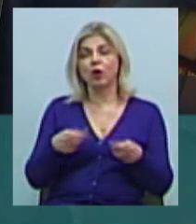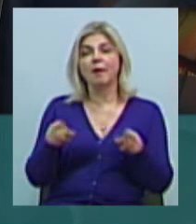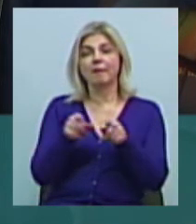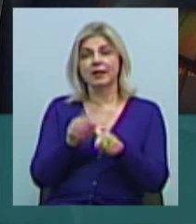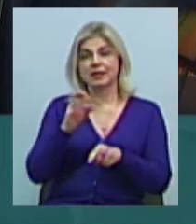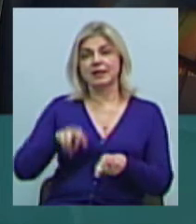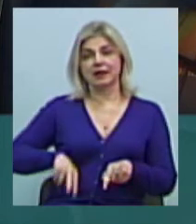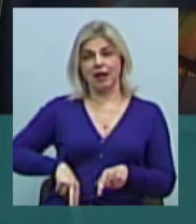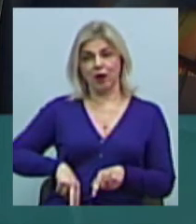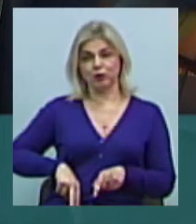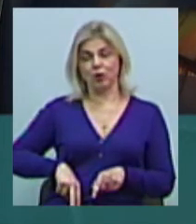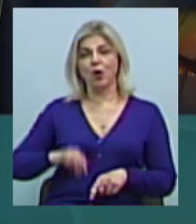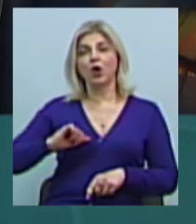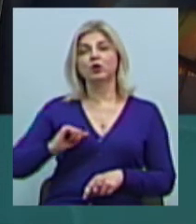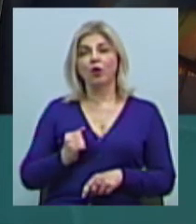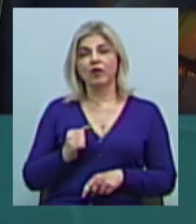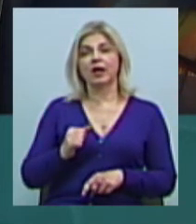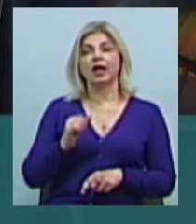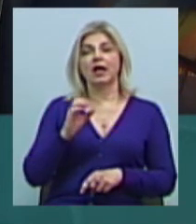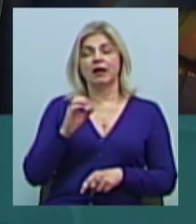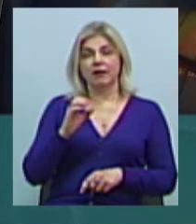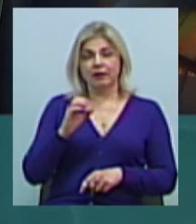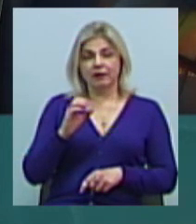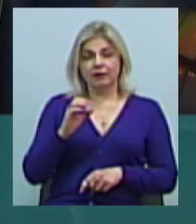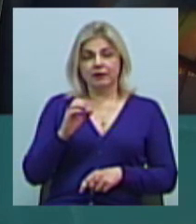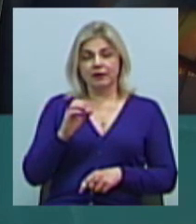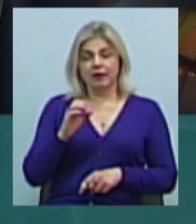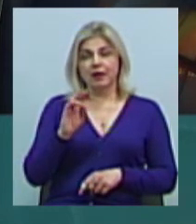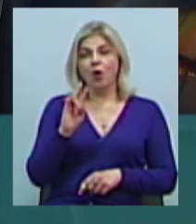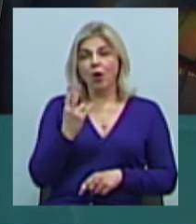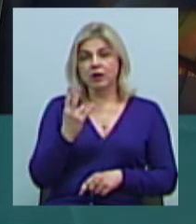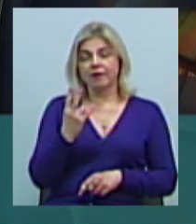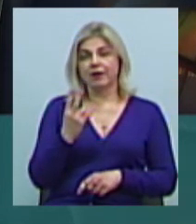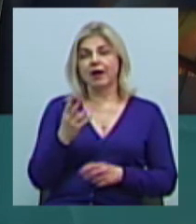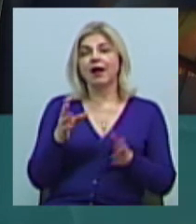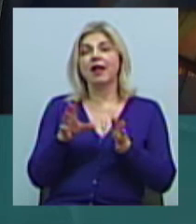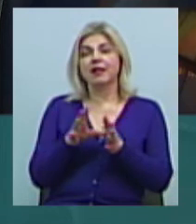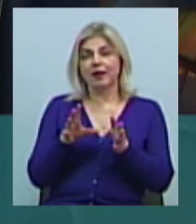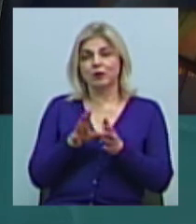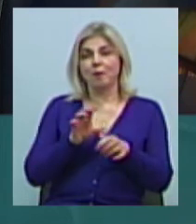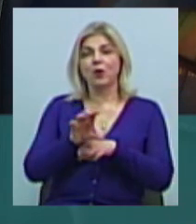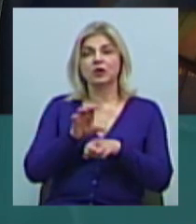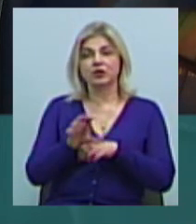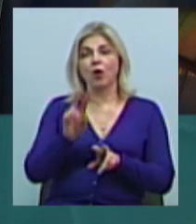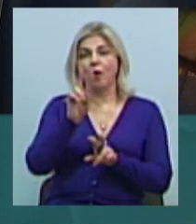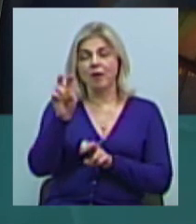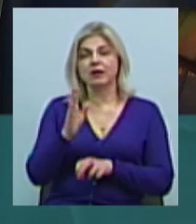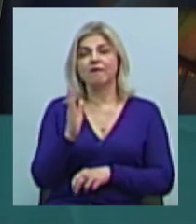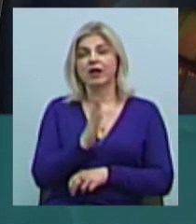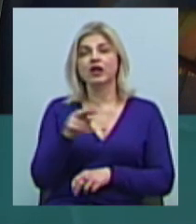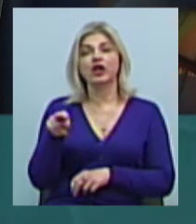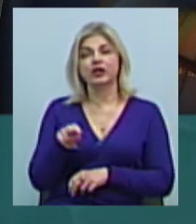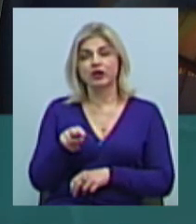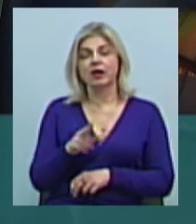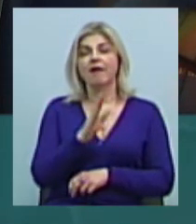директором товариства з обмеженою відповідальністю «Миколаївська електропостачальна компанія» Валентином